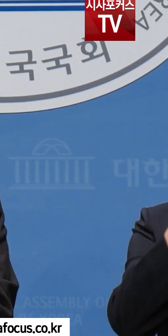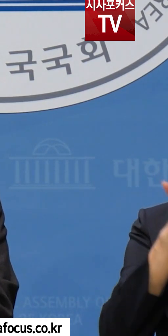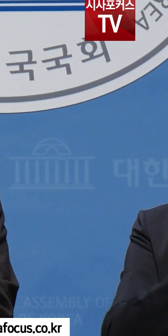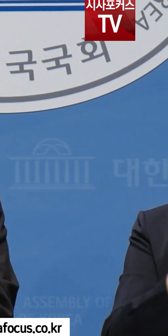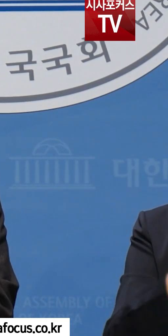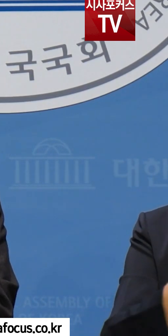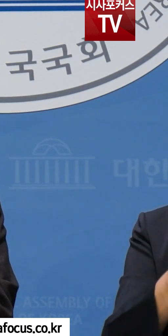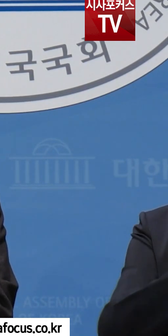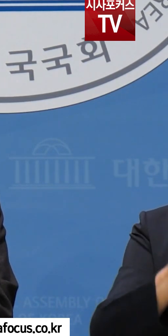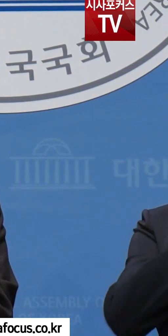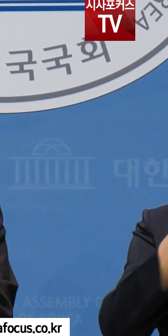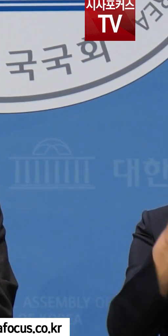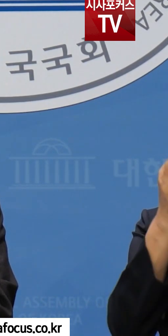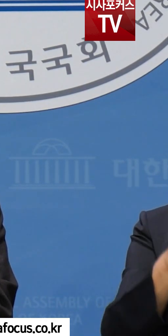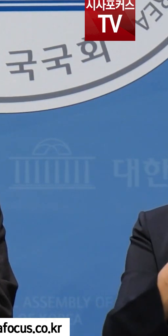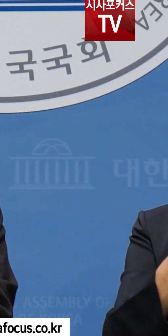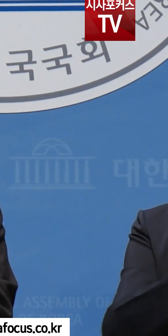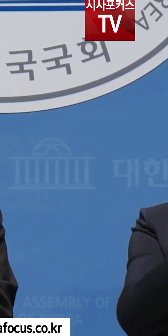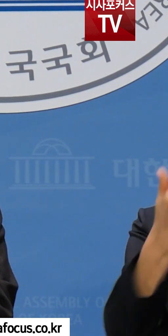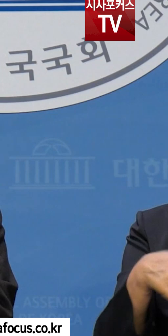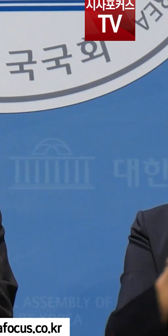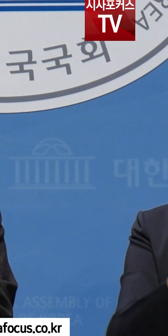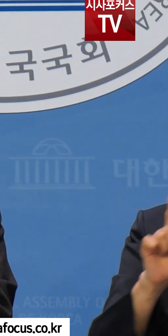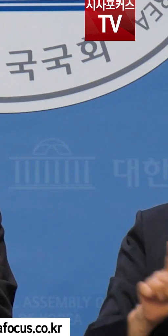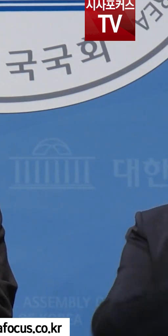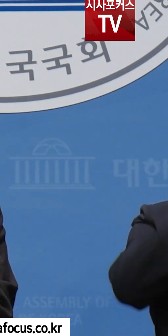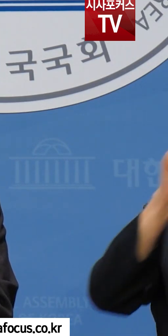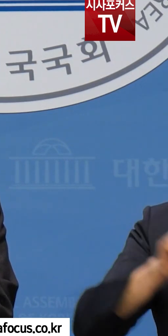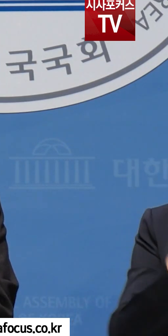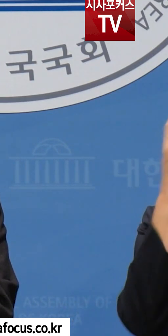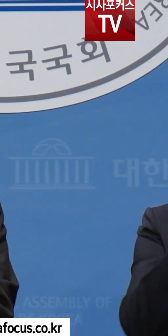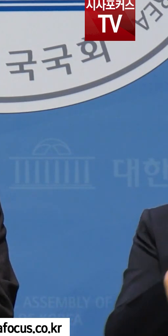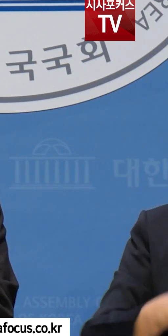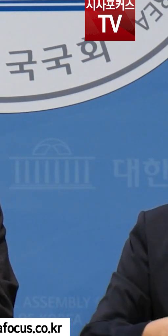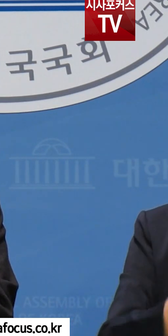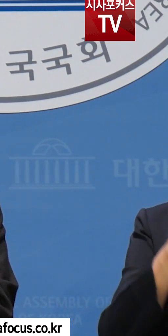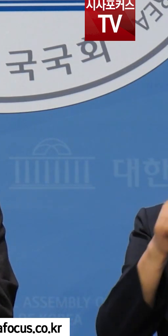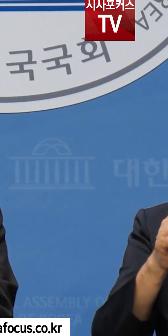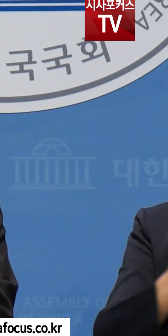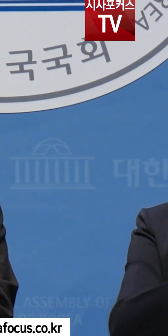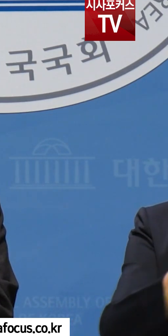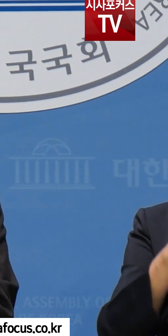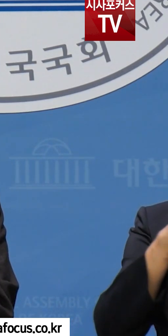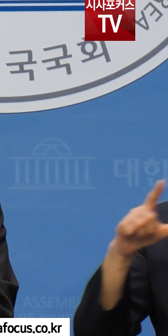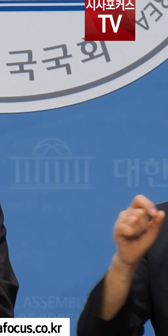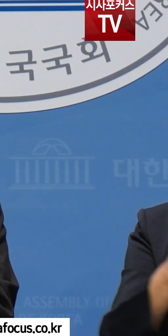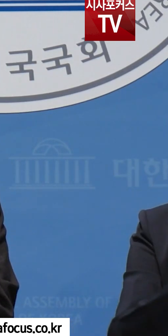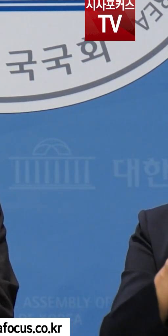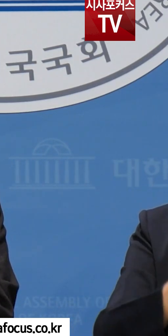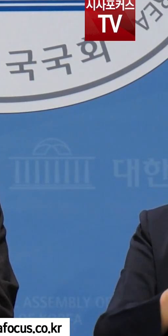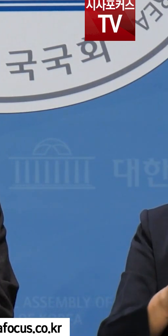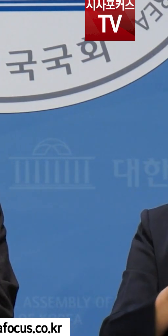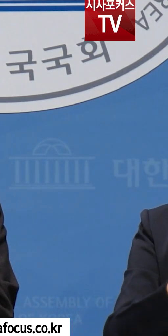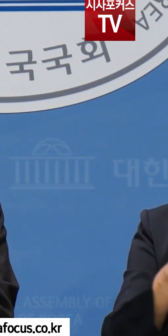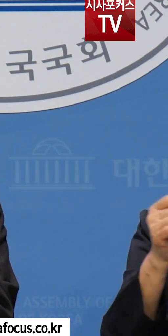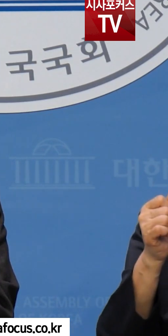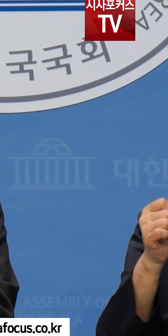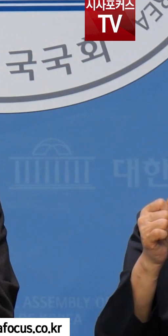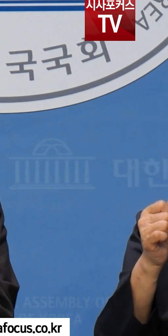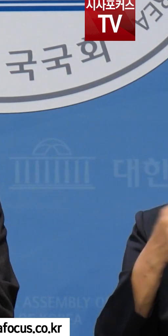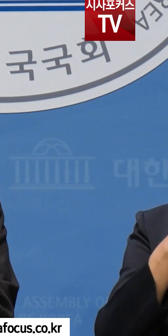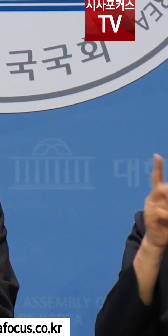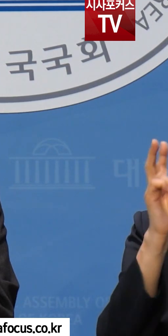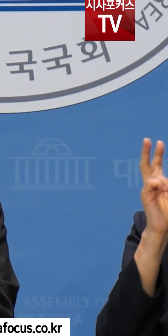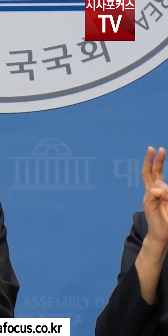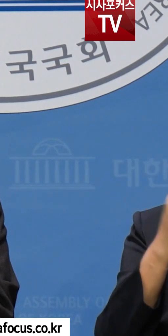통해 공정한 경제를 위한 생태계 보호에 나서야 합니다. 지역사랑 상품권, 대중소기업 동방성장 생태계